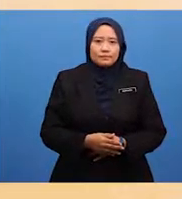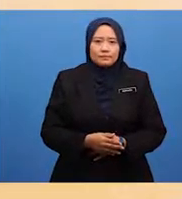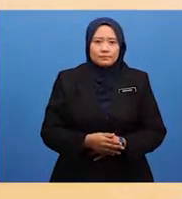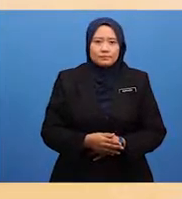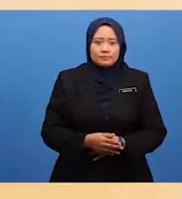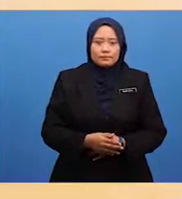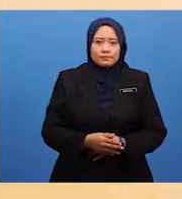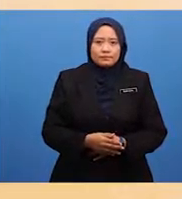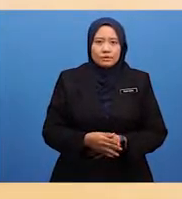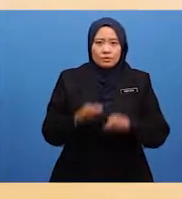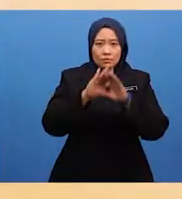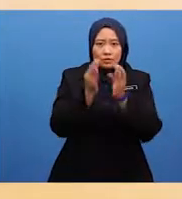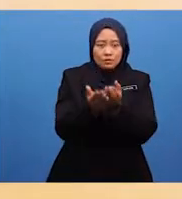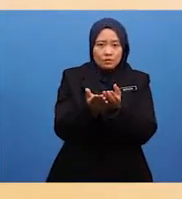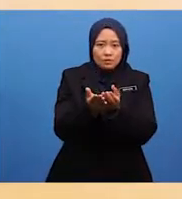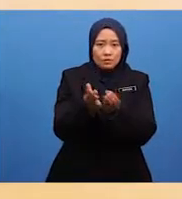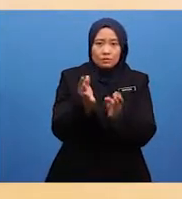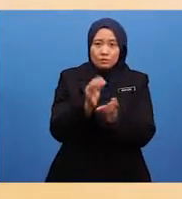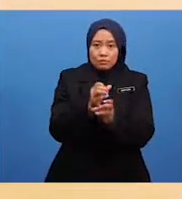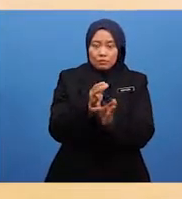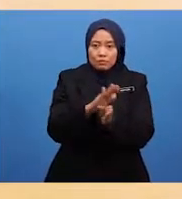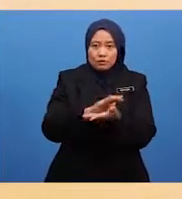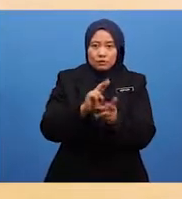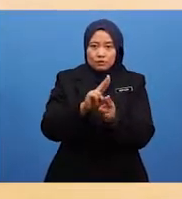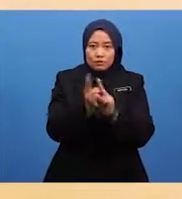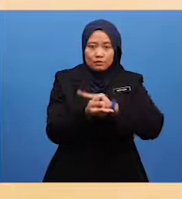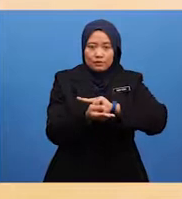Adakah belon berubah bentuk? Ya.